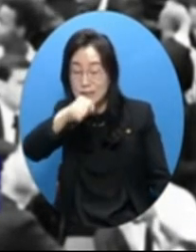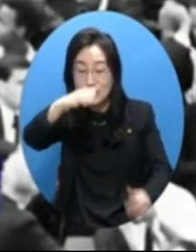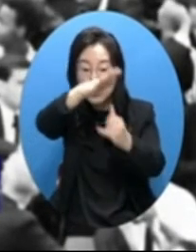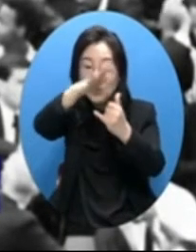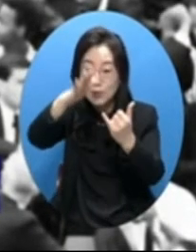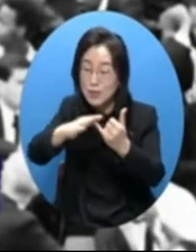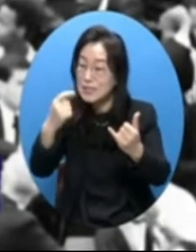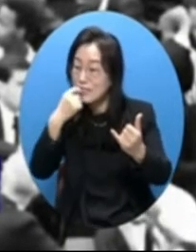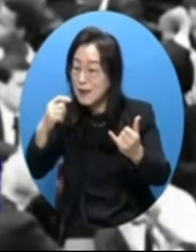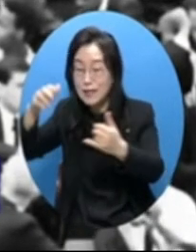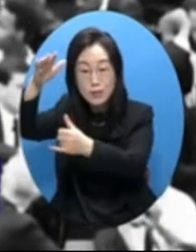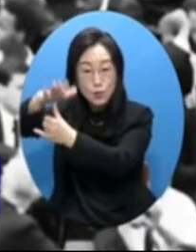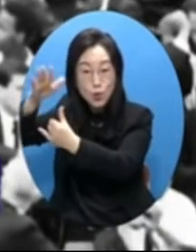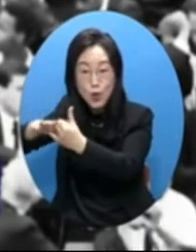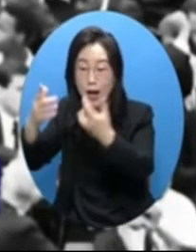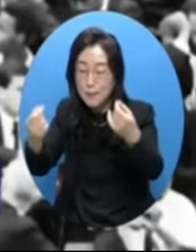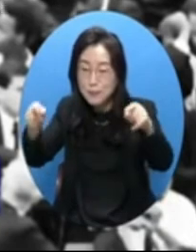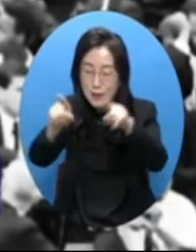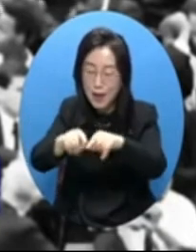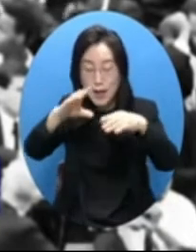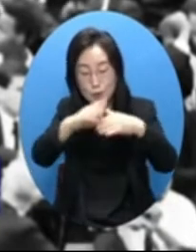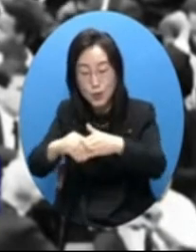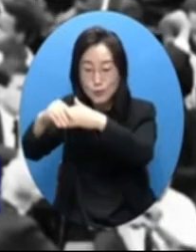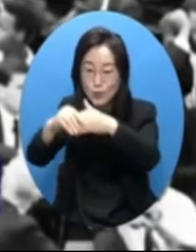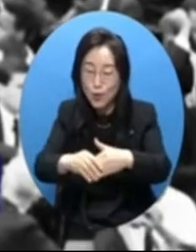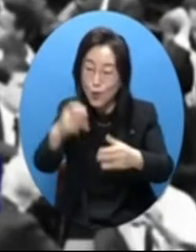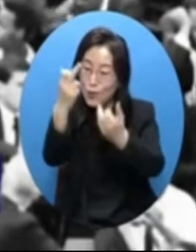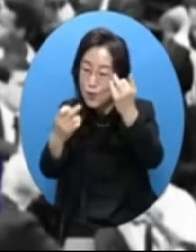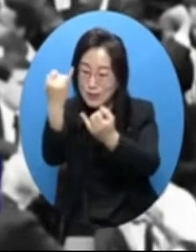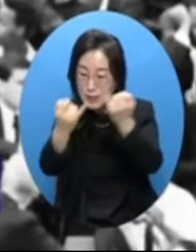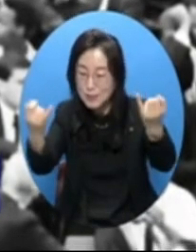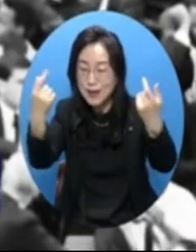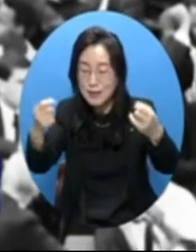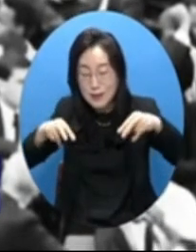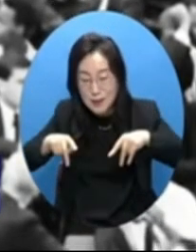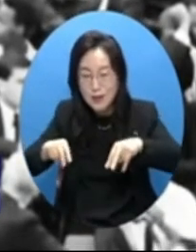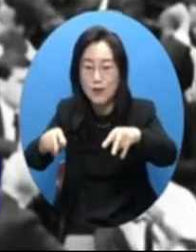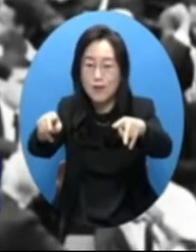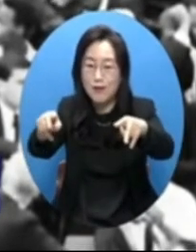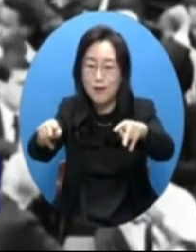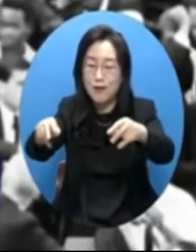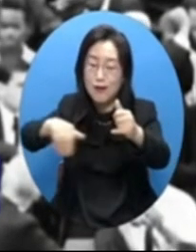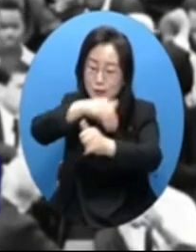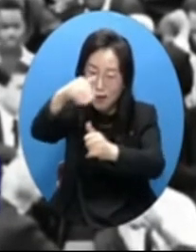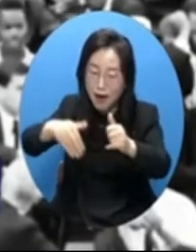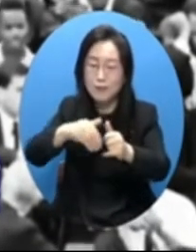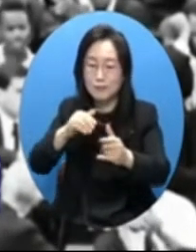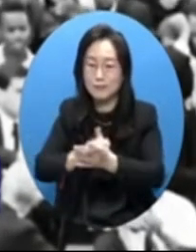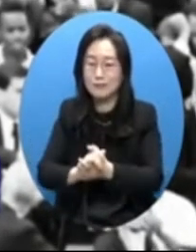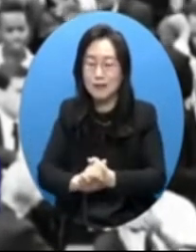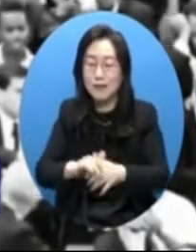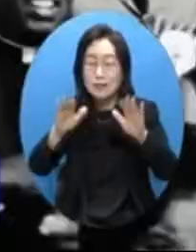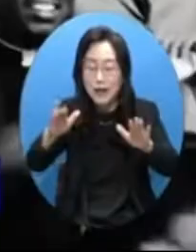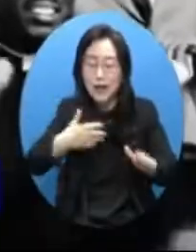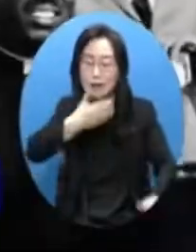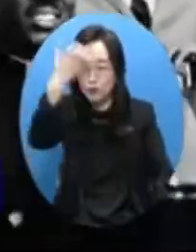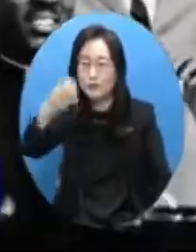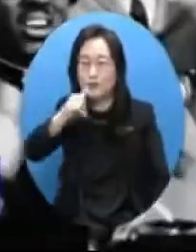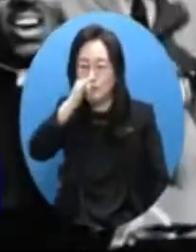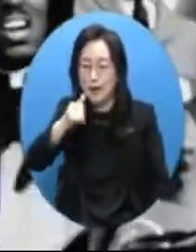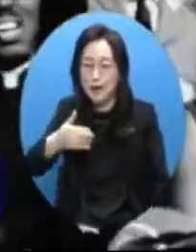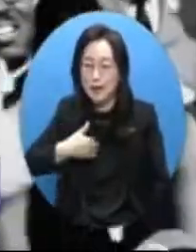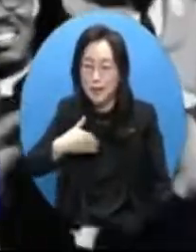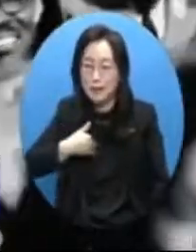소녀들이 백인 소년소녀들과 손을 잡고 형제자매처럼 함께 걸어갈 수 있는 상황이 되는 꿈입니다 오늘날에는 꿈이 있습니다